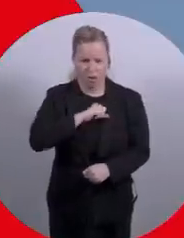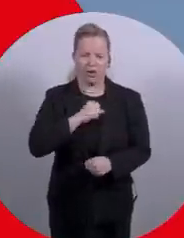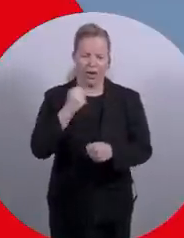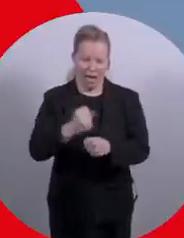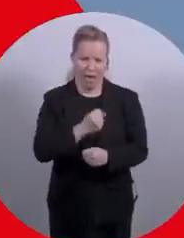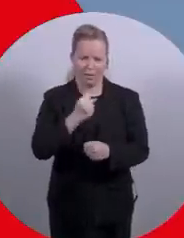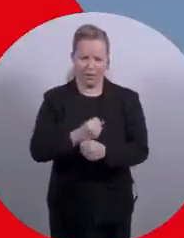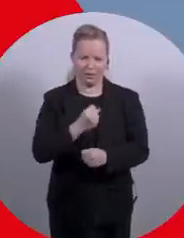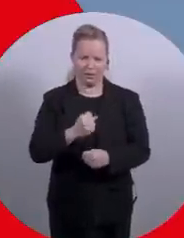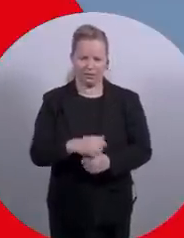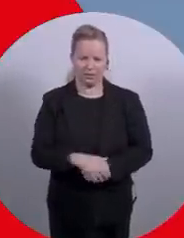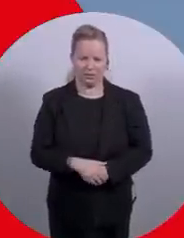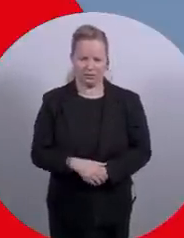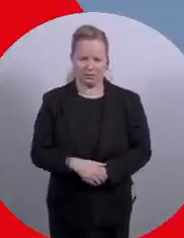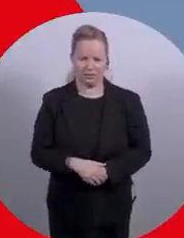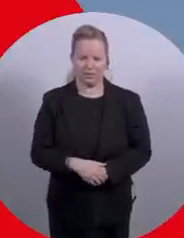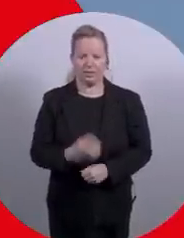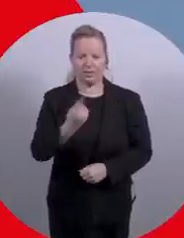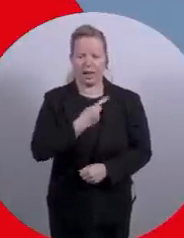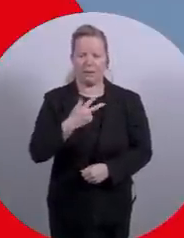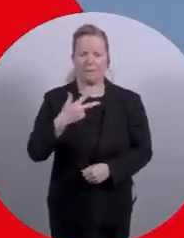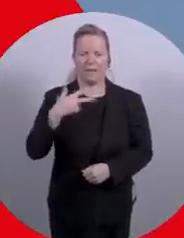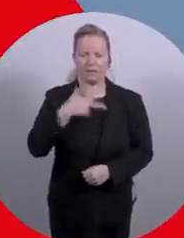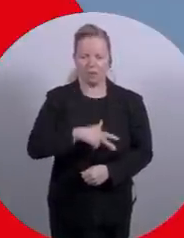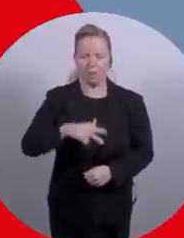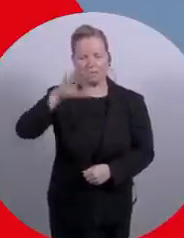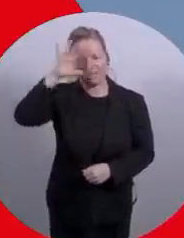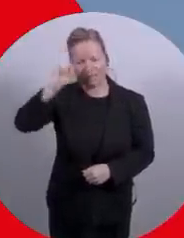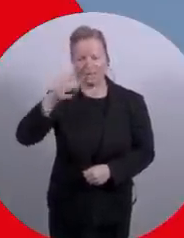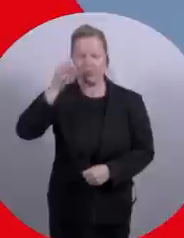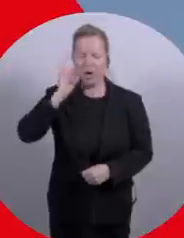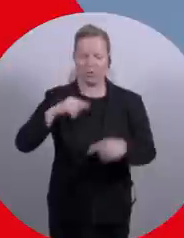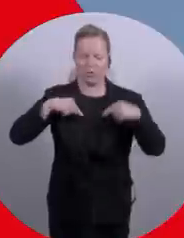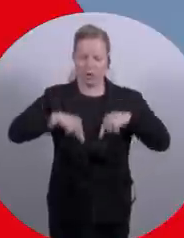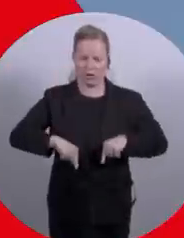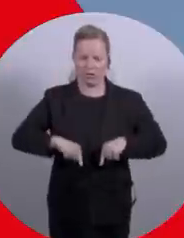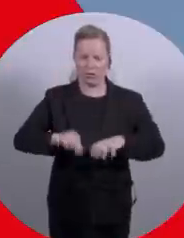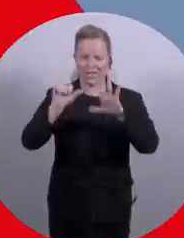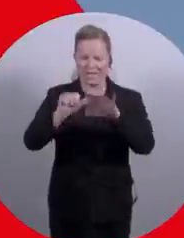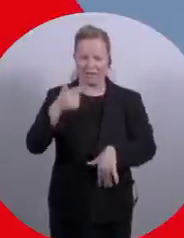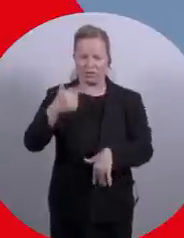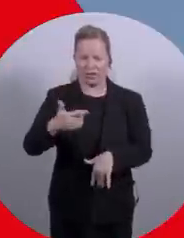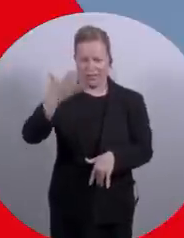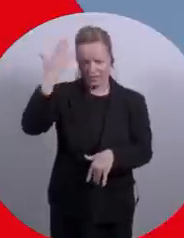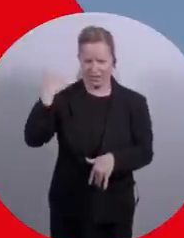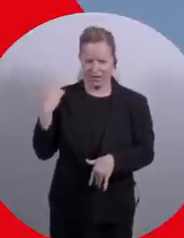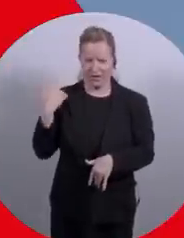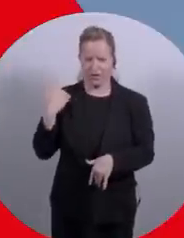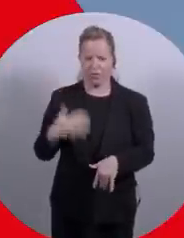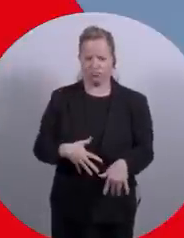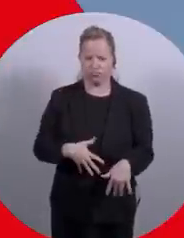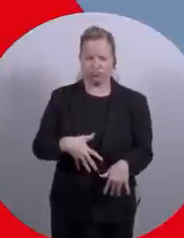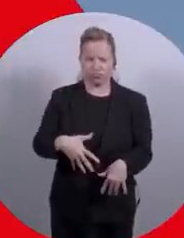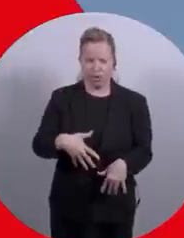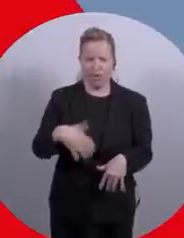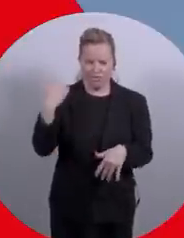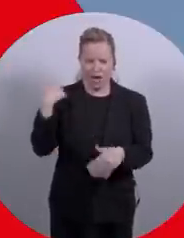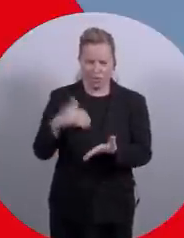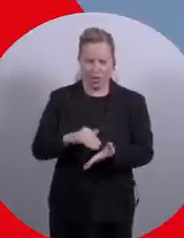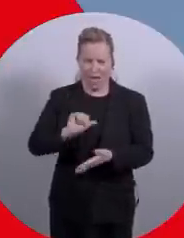ich bin Bezirks frauenvorsitzende vor 26 Jahren geworden hochschwanger mit meinem ersten Kind